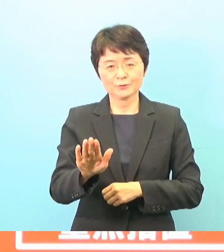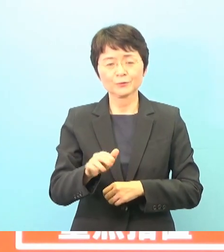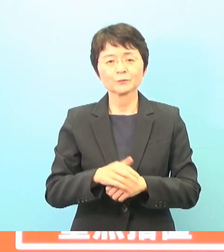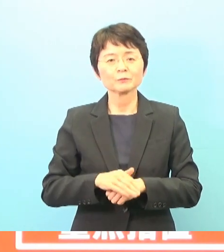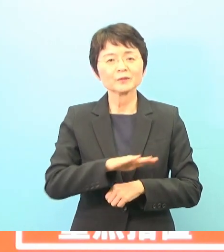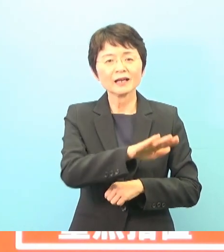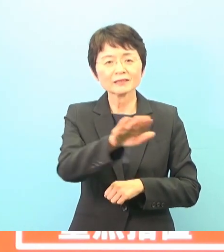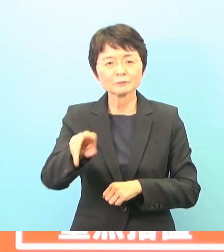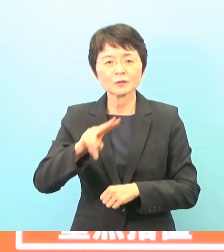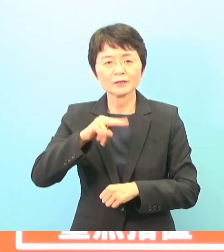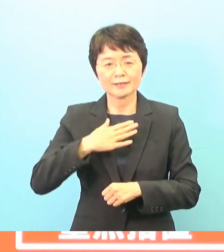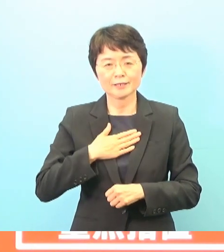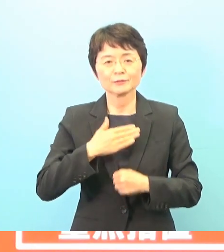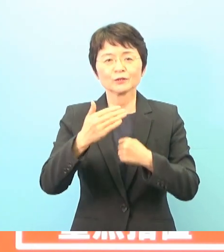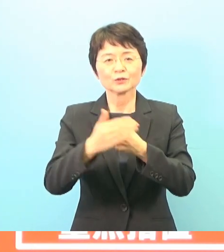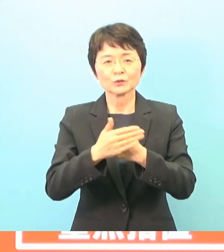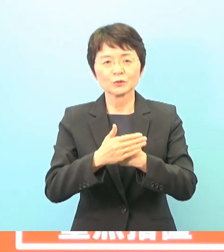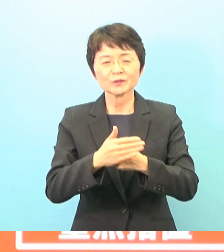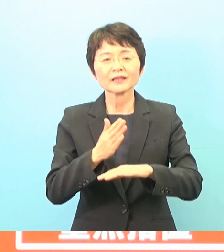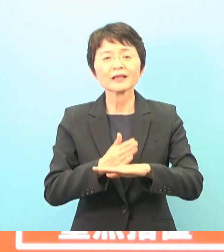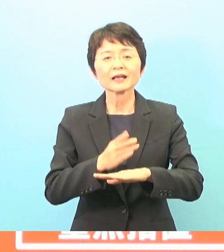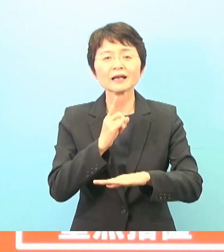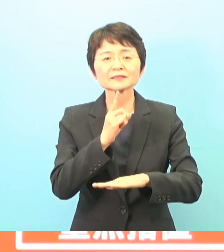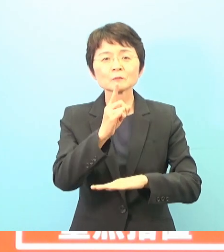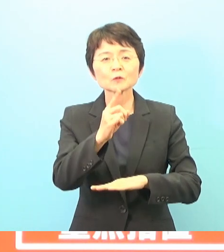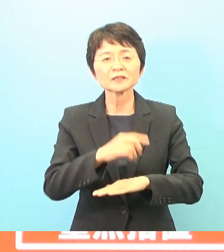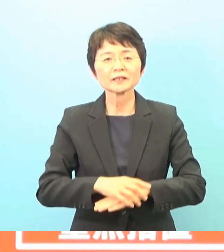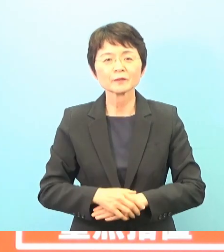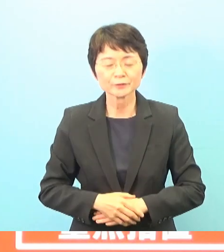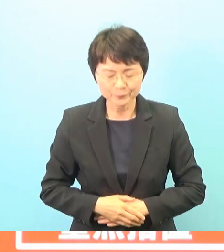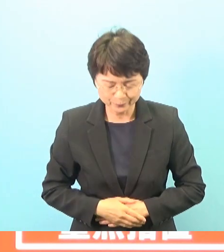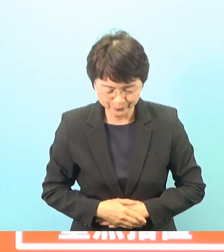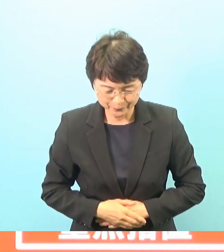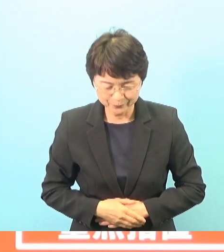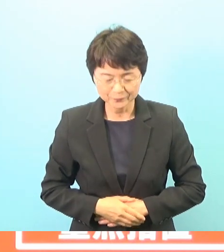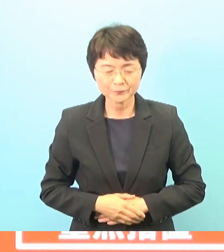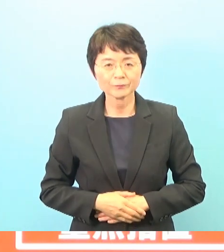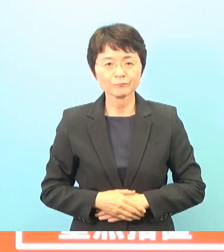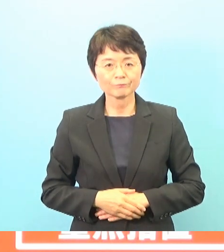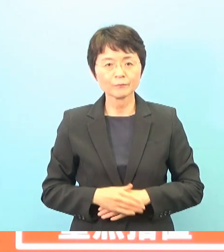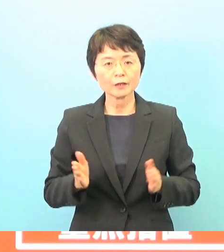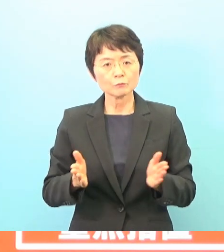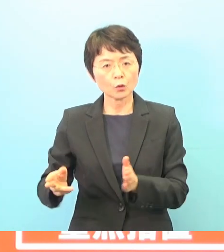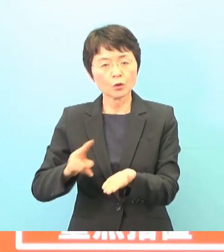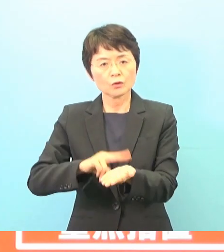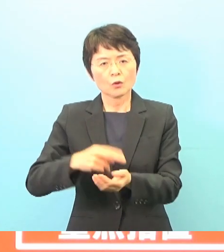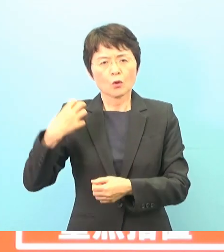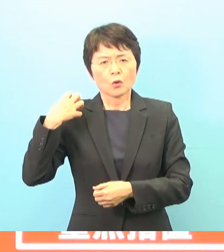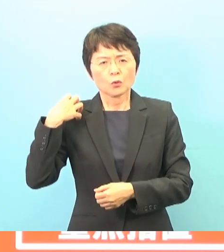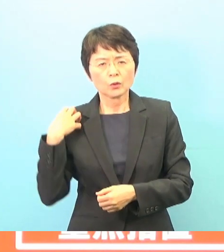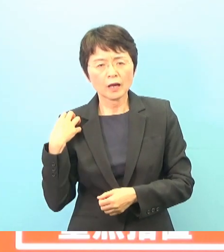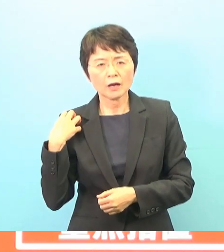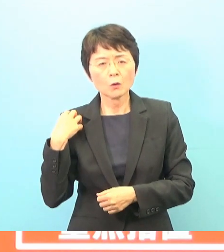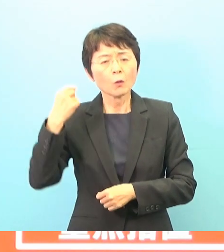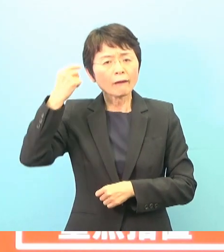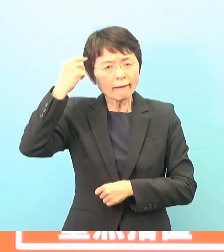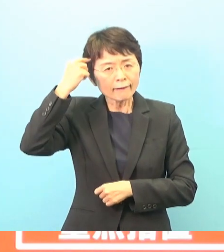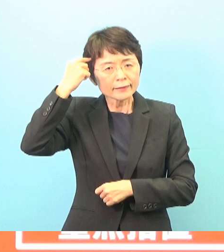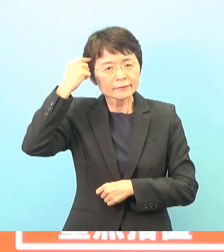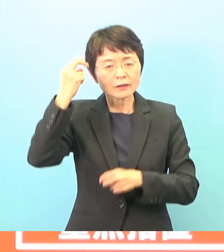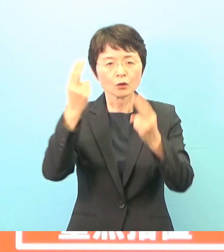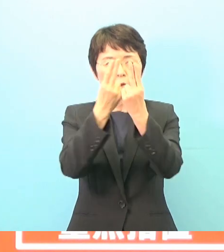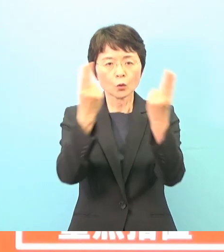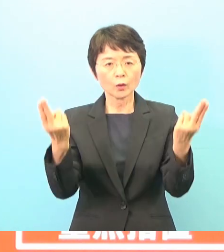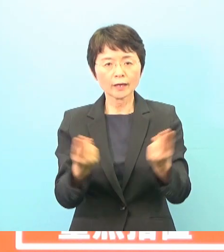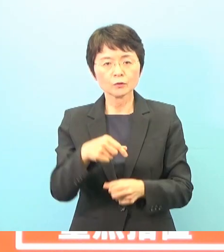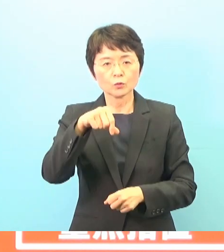。皆様のご理解とご協力に感謝申し上げます。一方、医療への負荷などを鑑み、北